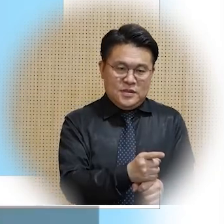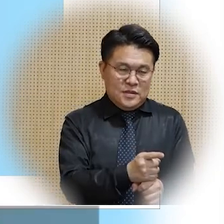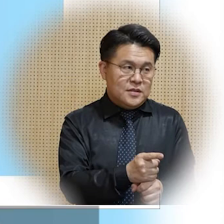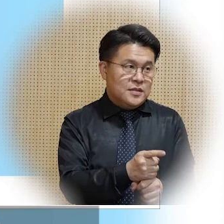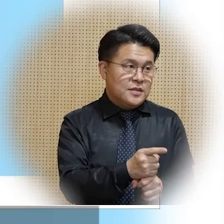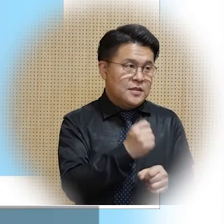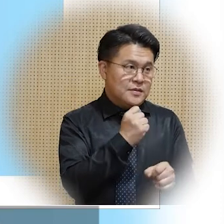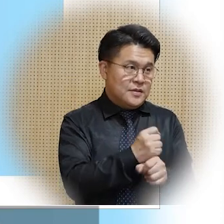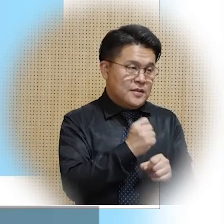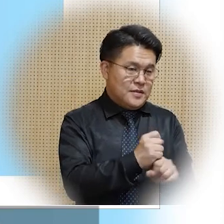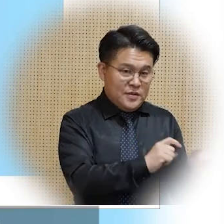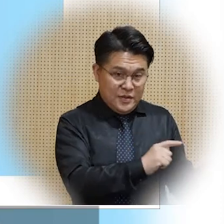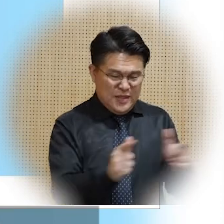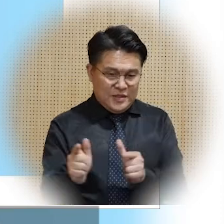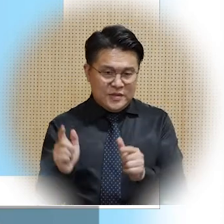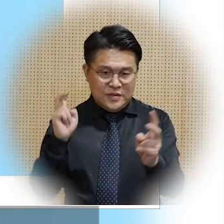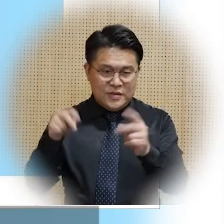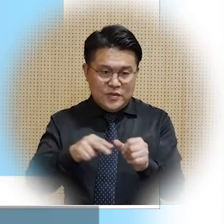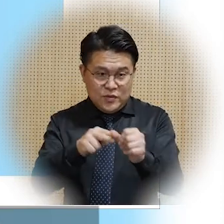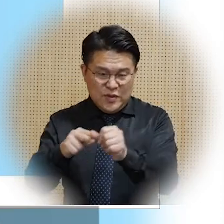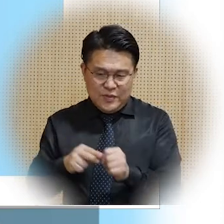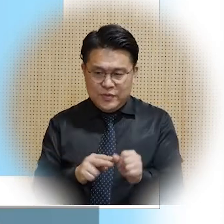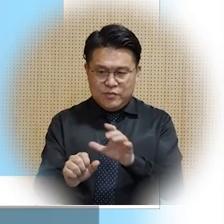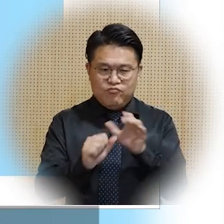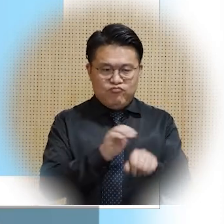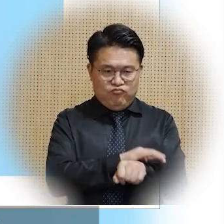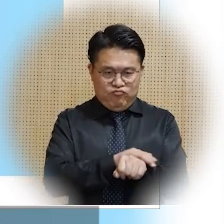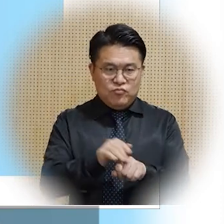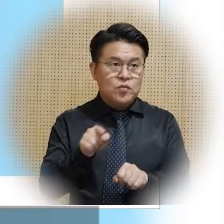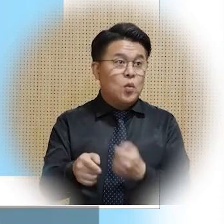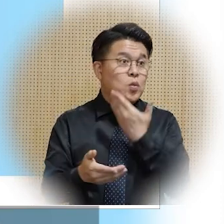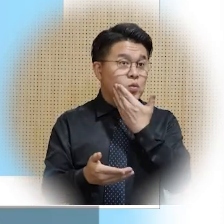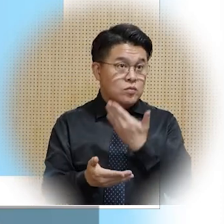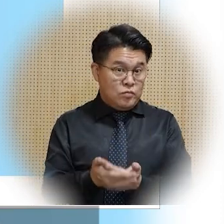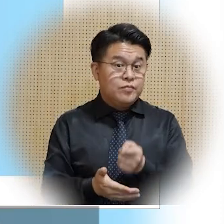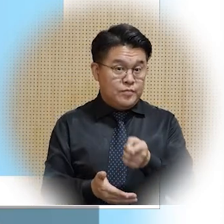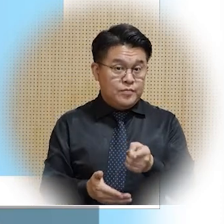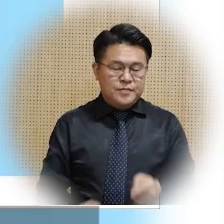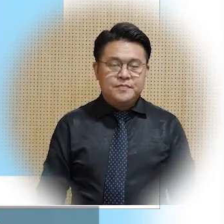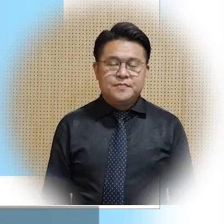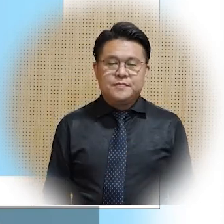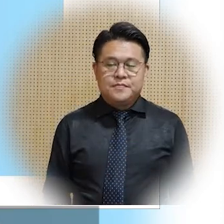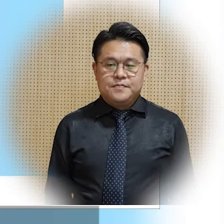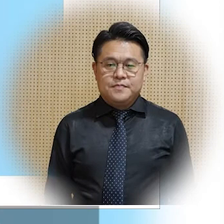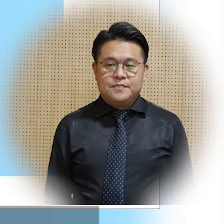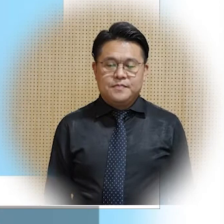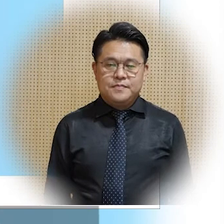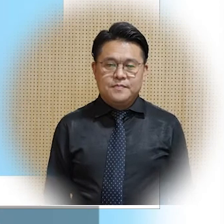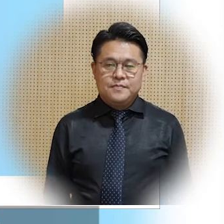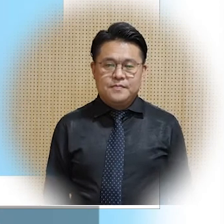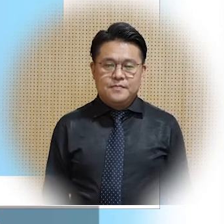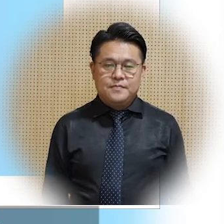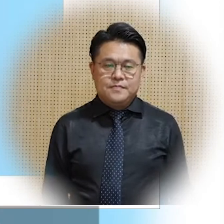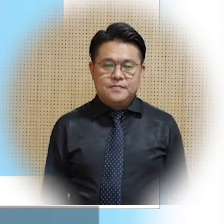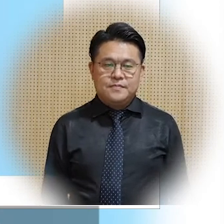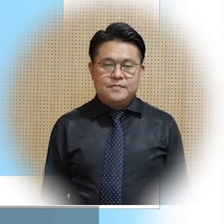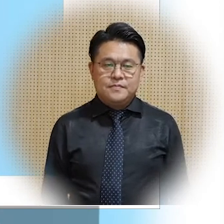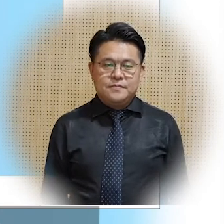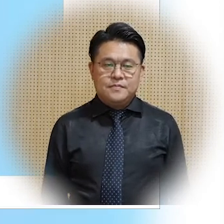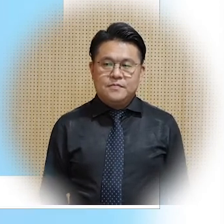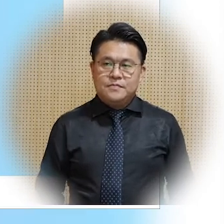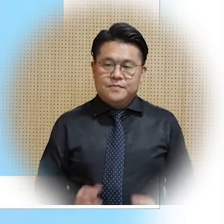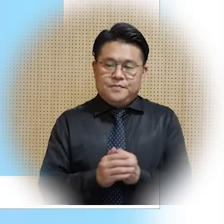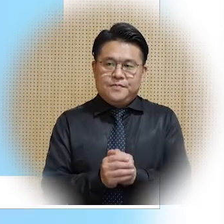하지만 이미 개발된 다양한 직무와 사업체 정보를 잘 활용하는 것 또한 더 중요하다라는 걸 보실 수 있을